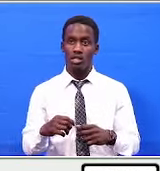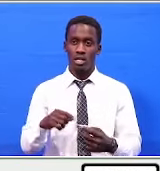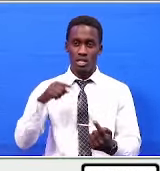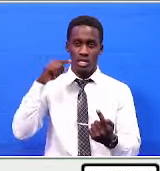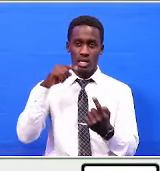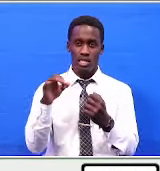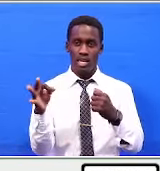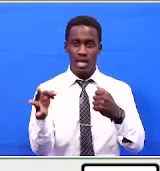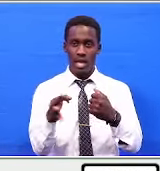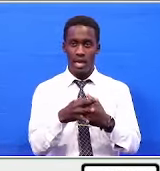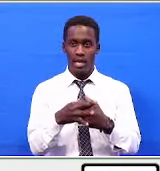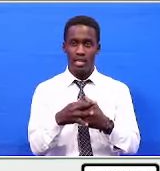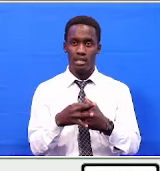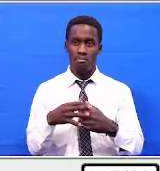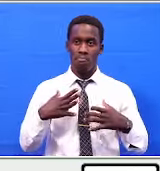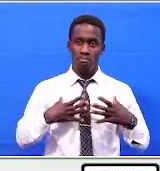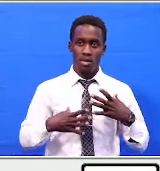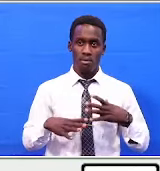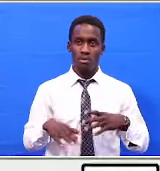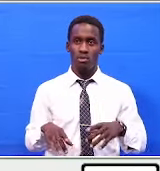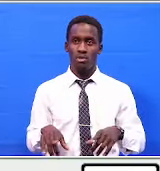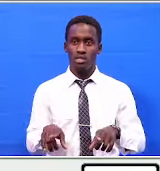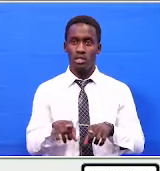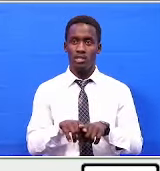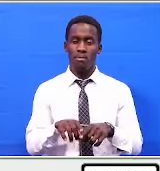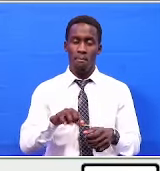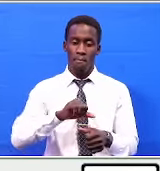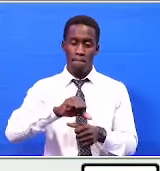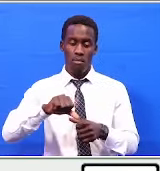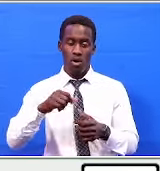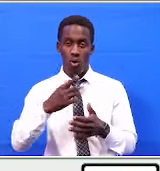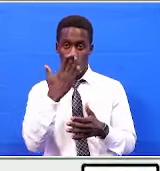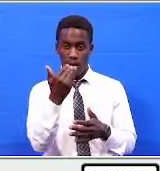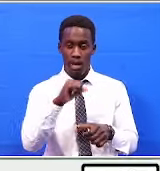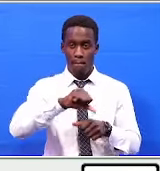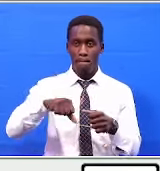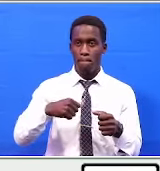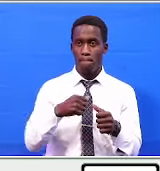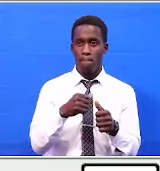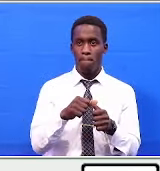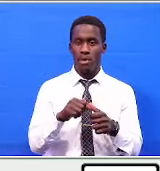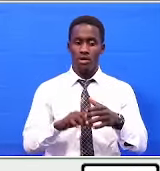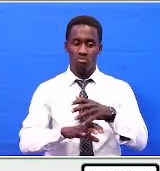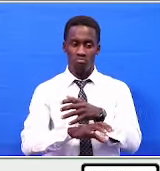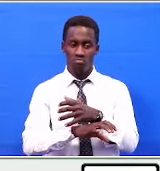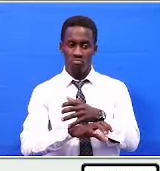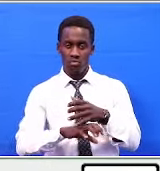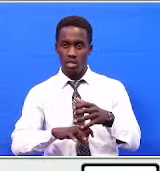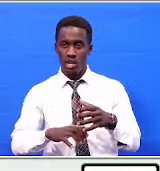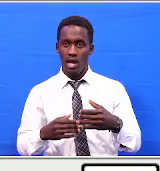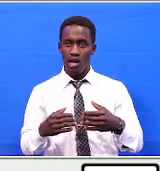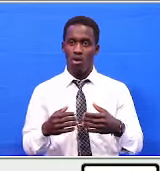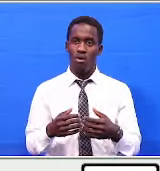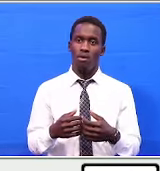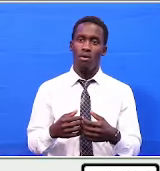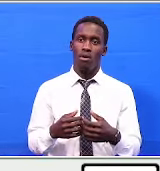targeting 8 individuals, and this is in relation to fraudulent acquisition